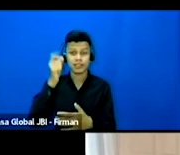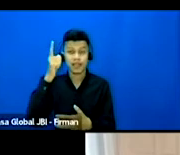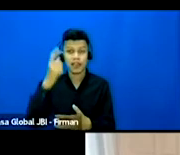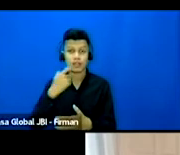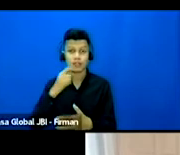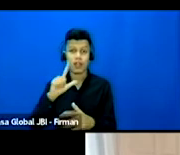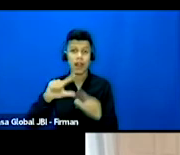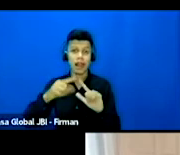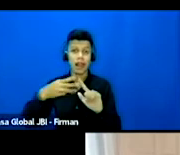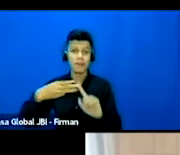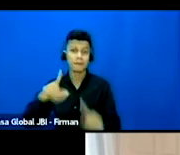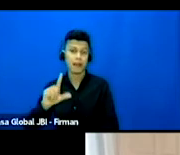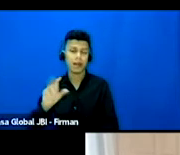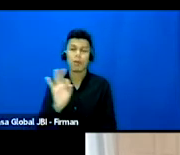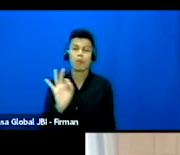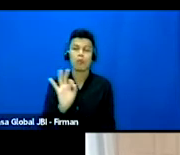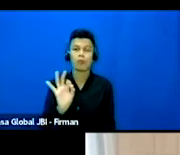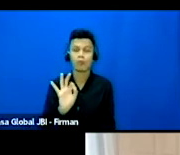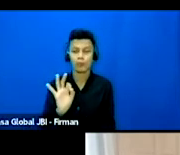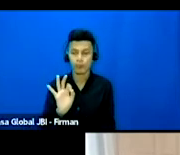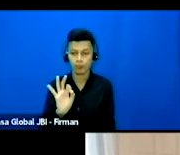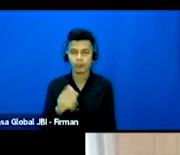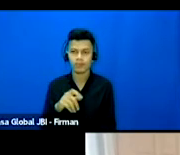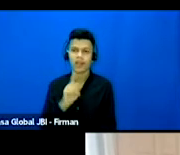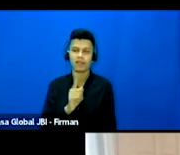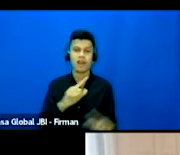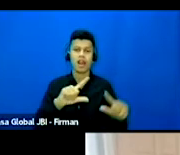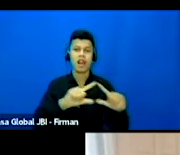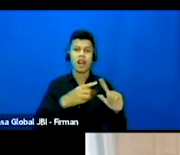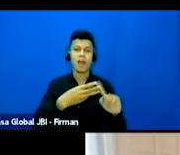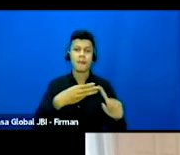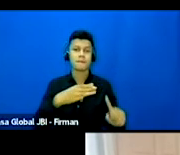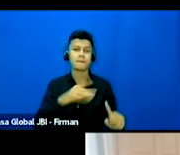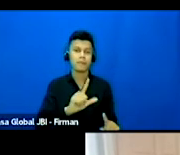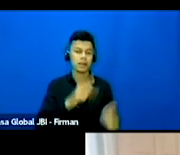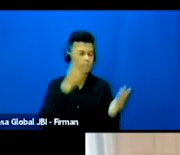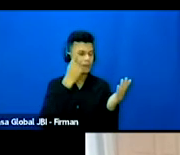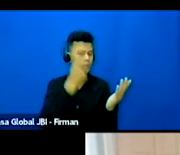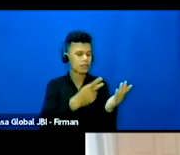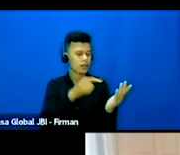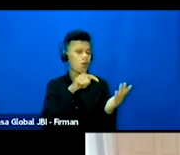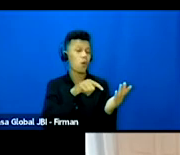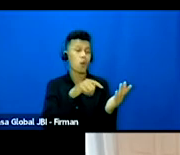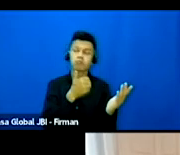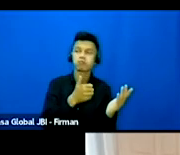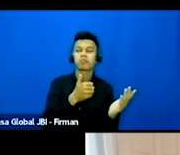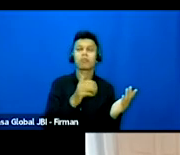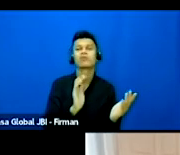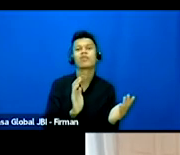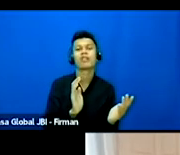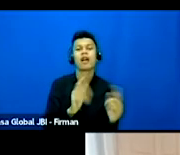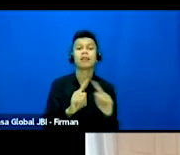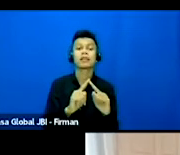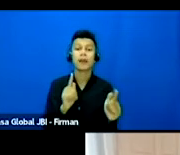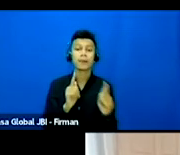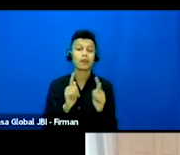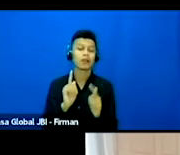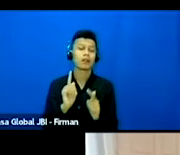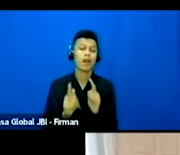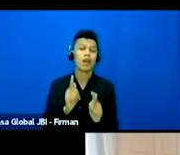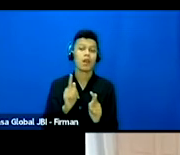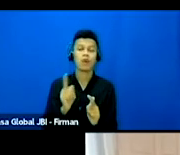lebar ada label ada label dibaca itu bersyukur itu Tapi kalau ada